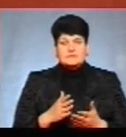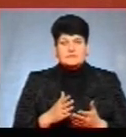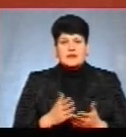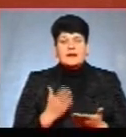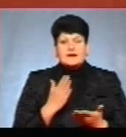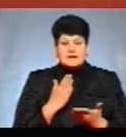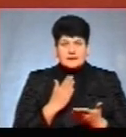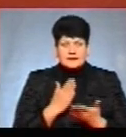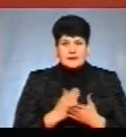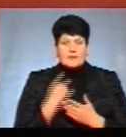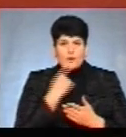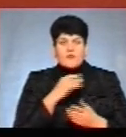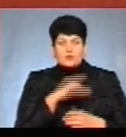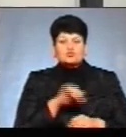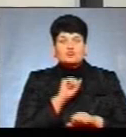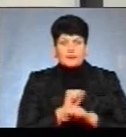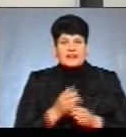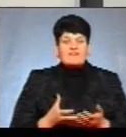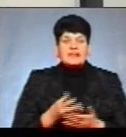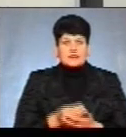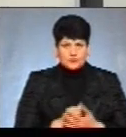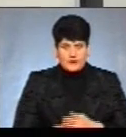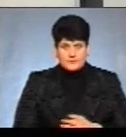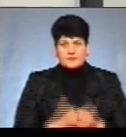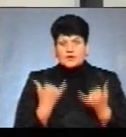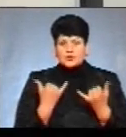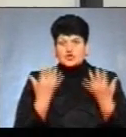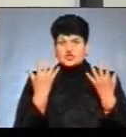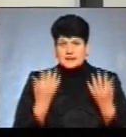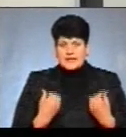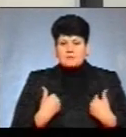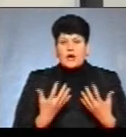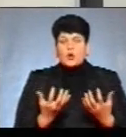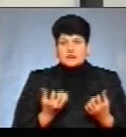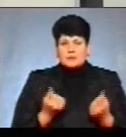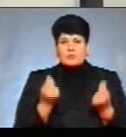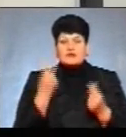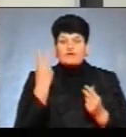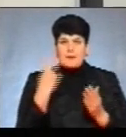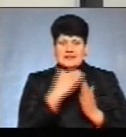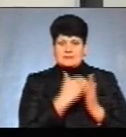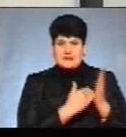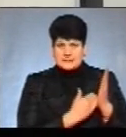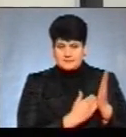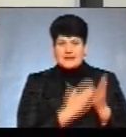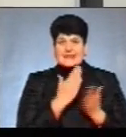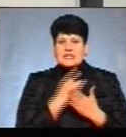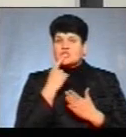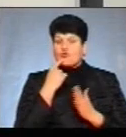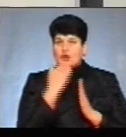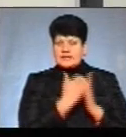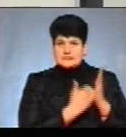стосується припинення фінансування? На сьогоднішній день ми отримуємо кошти за двома списками. Тобто